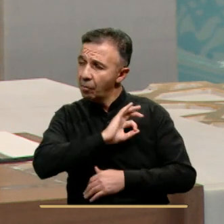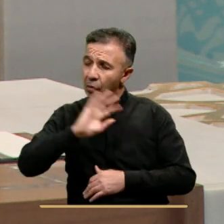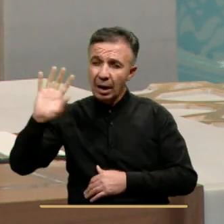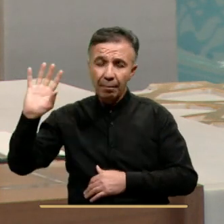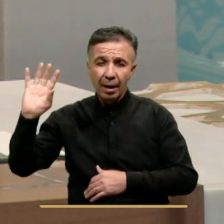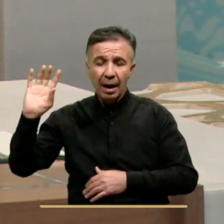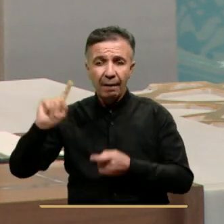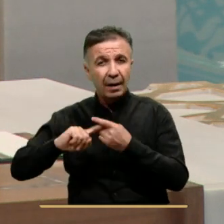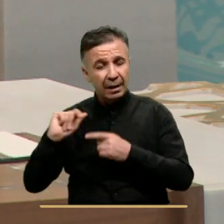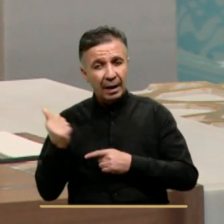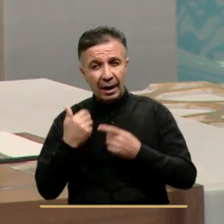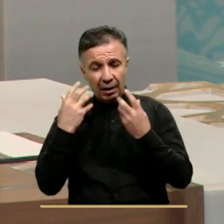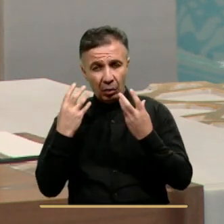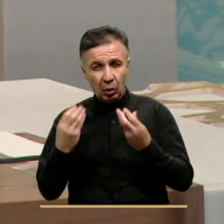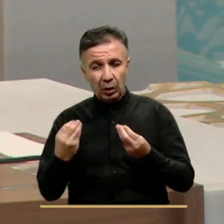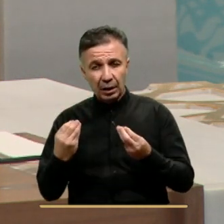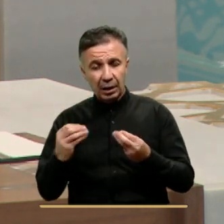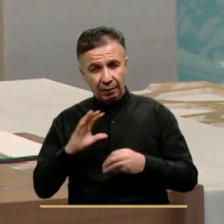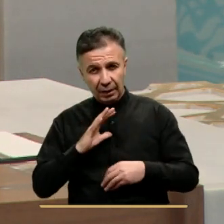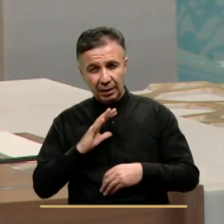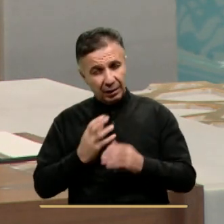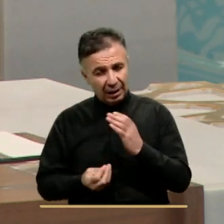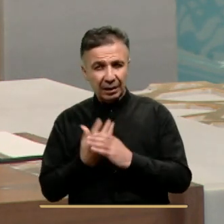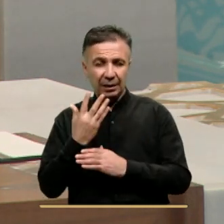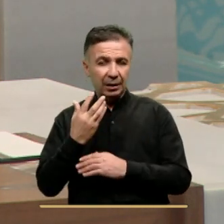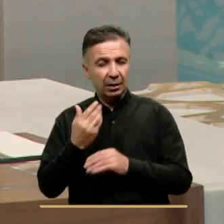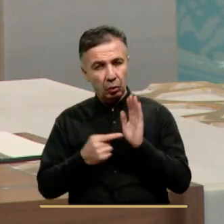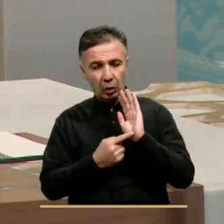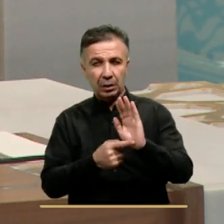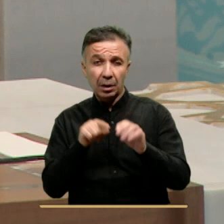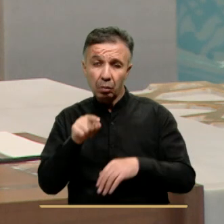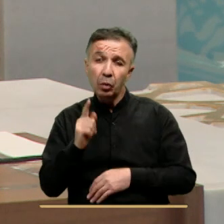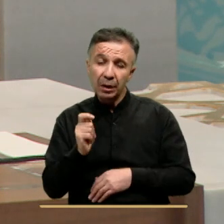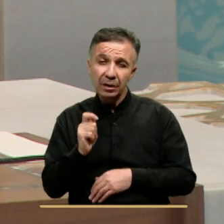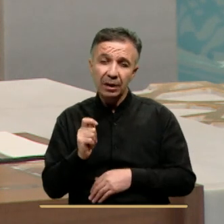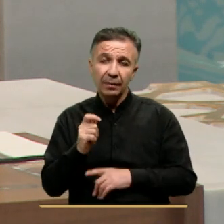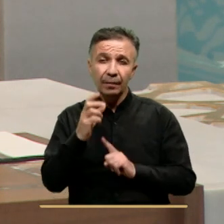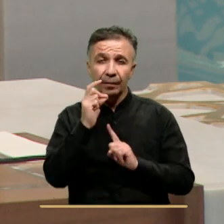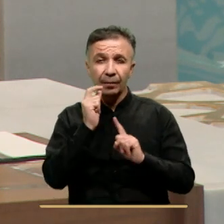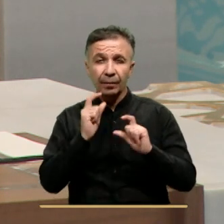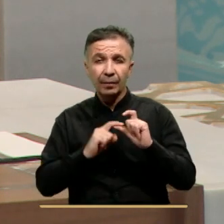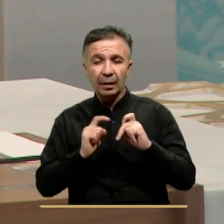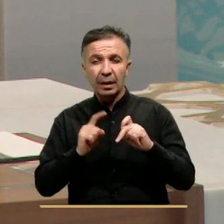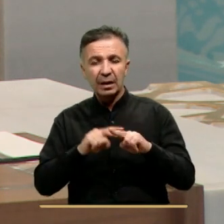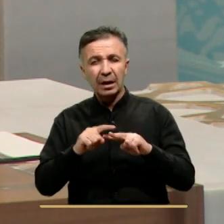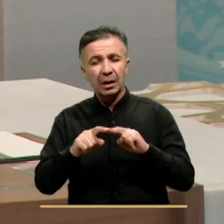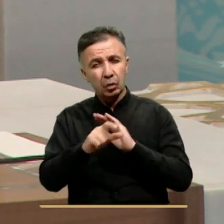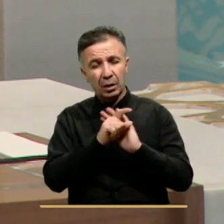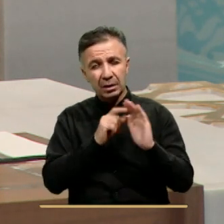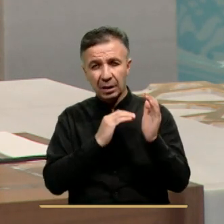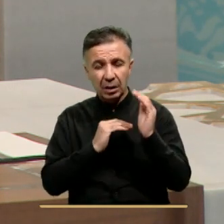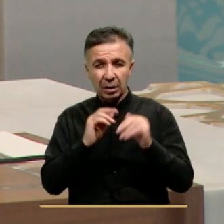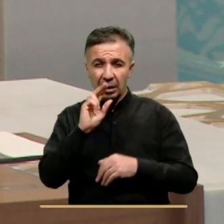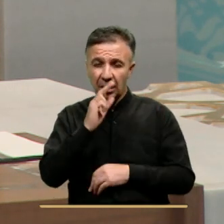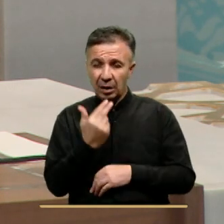değerli varlık olduğunu gösterir Bu gerçeği de İsra Suresi 70 ayeti kerimede Yüce Rabbimiz